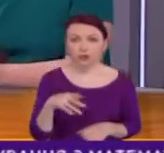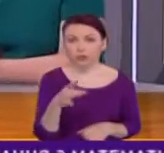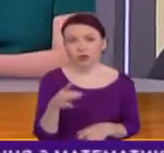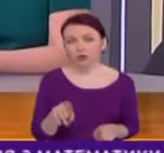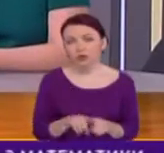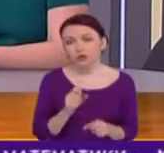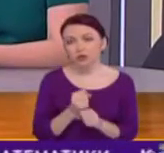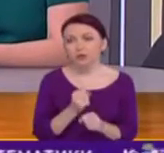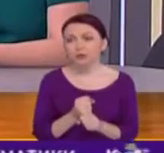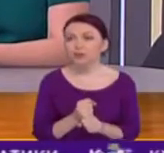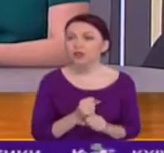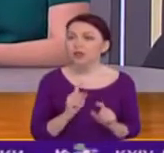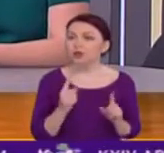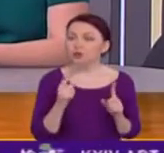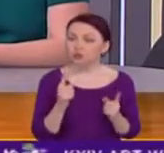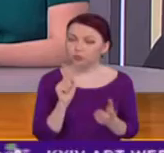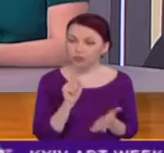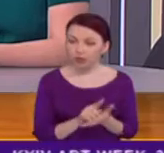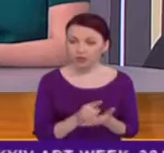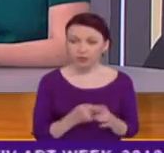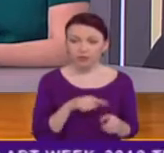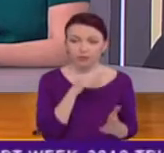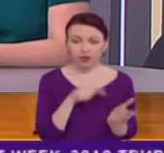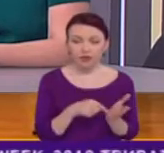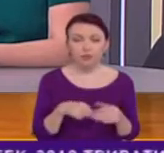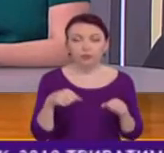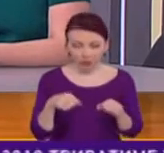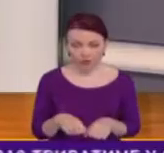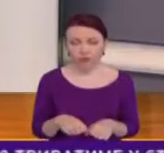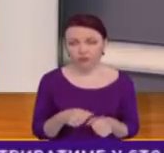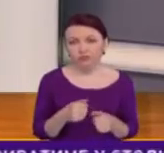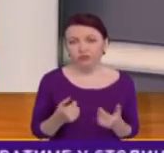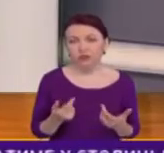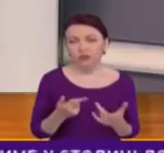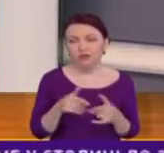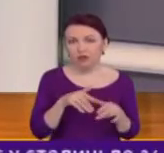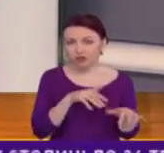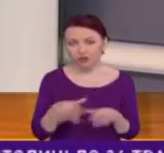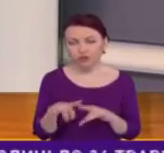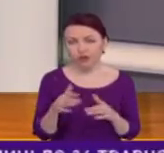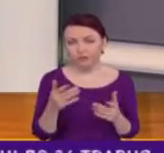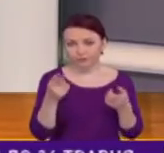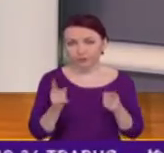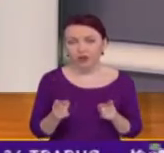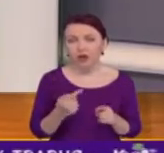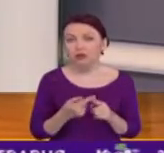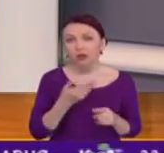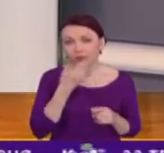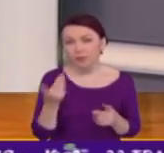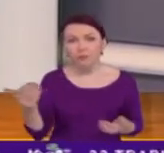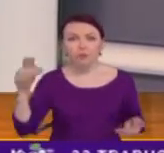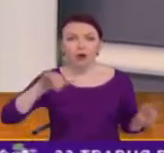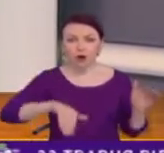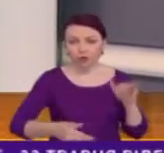Чому має це питання право на життя? Тому що перш за все, там немає пагорбів.